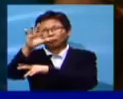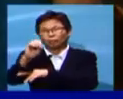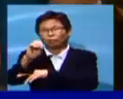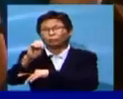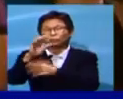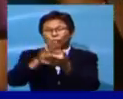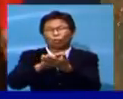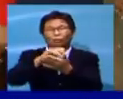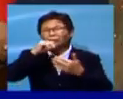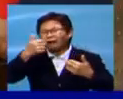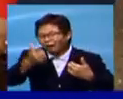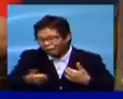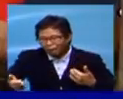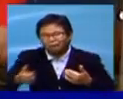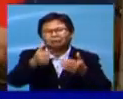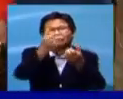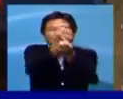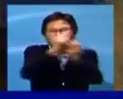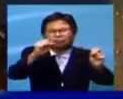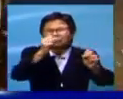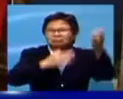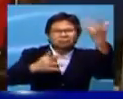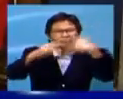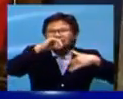dipasang alat keselamatan